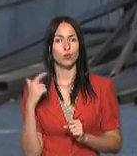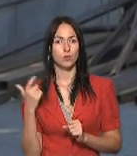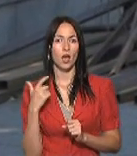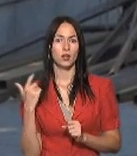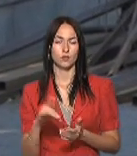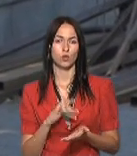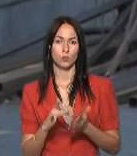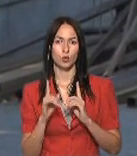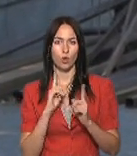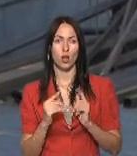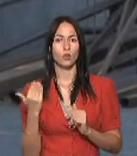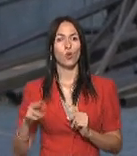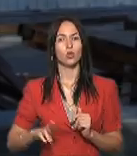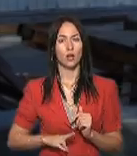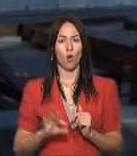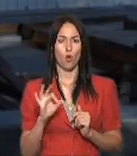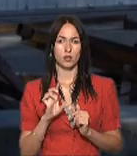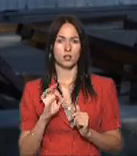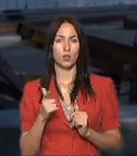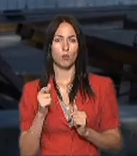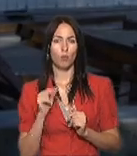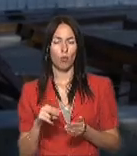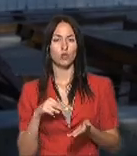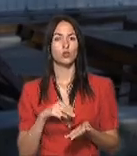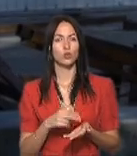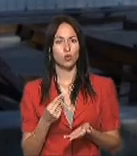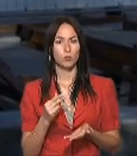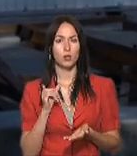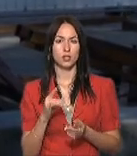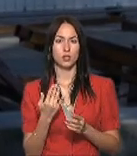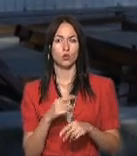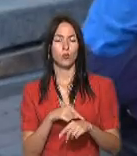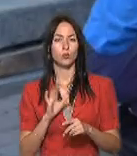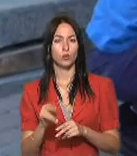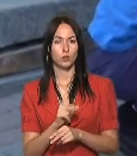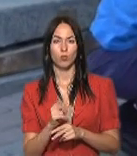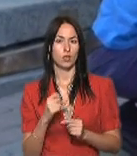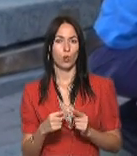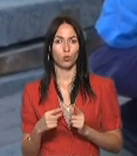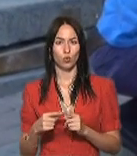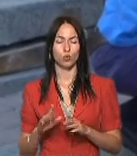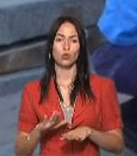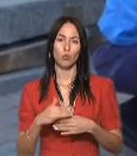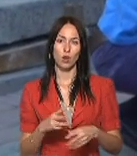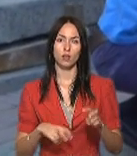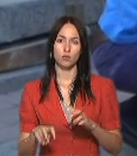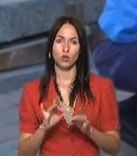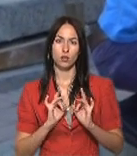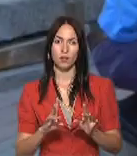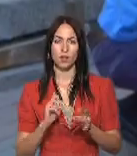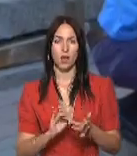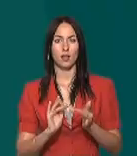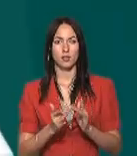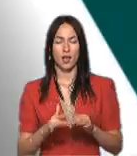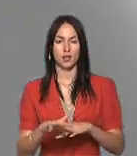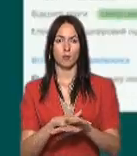Харківської міськради. Його директор Олексій Богач вартість та строки робіт не уточнює. Порадив шукати інформацію на сайті публічних закупівель